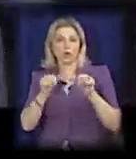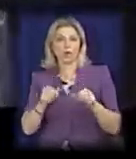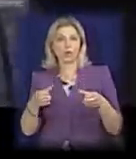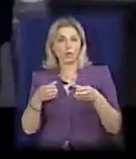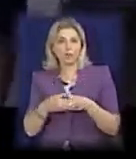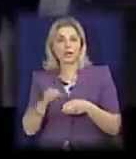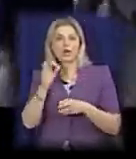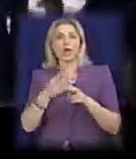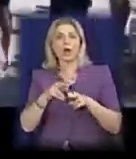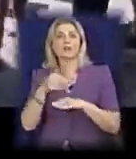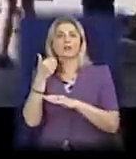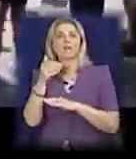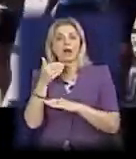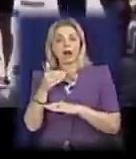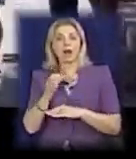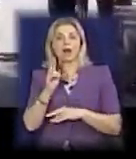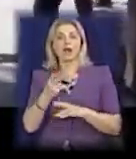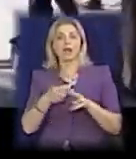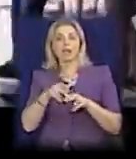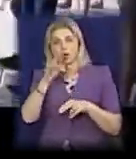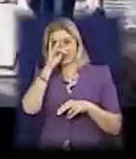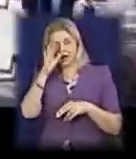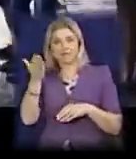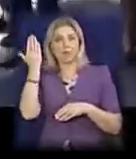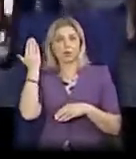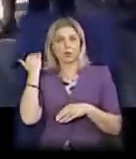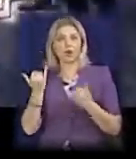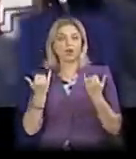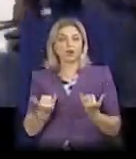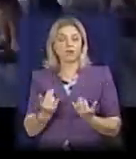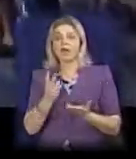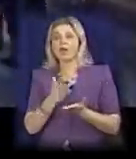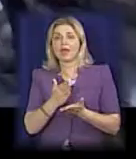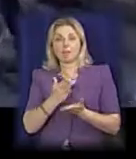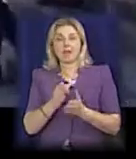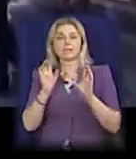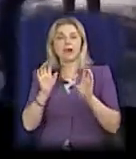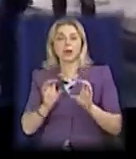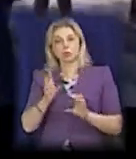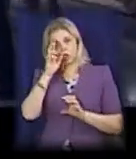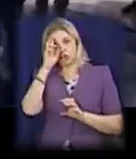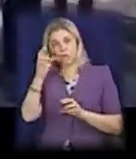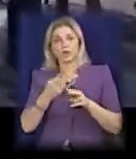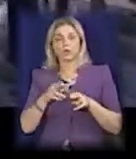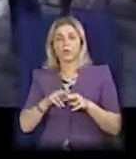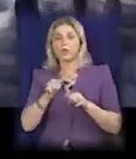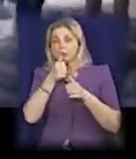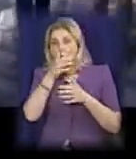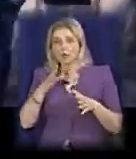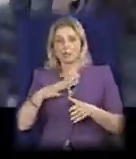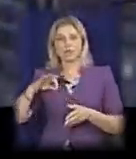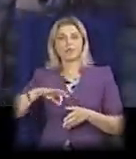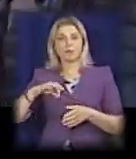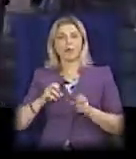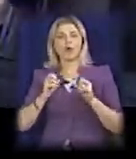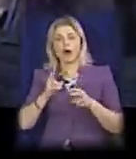прапор, при всій повазі до його славетного минулого і сьогодення, не має статусу державного. Тому не може бути використаним в якості